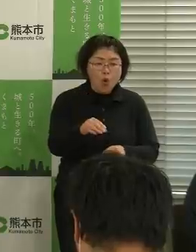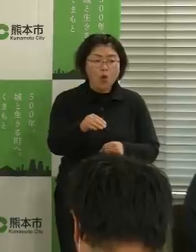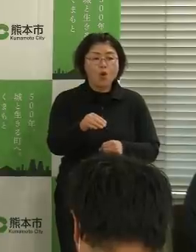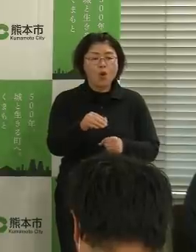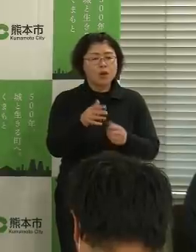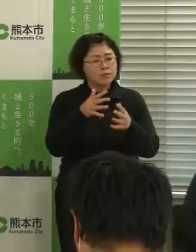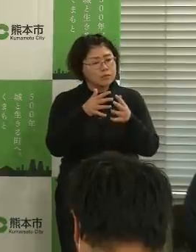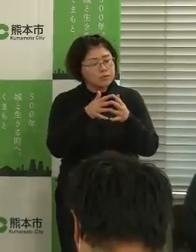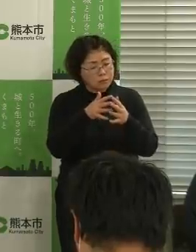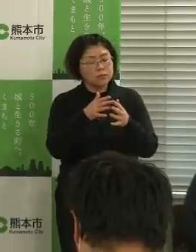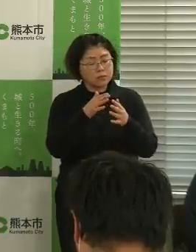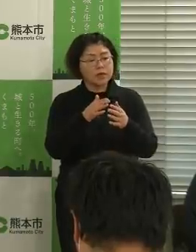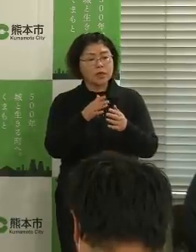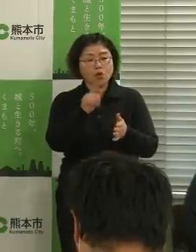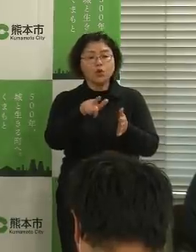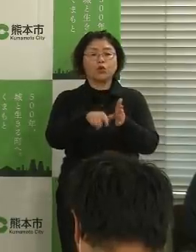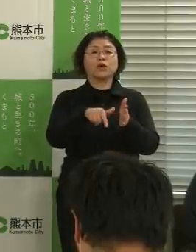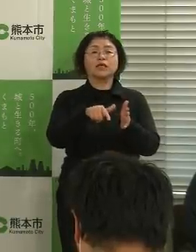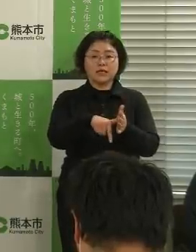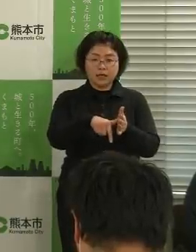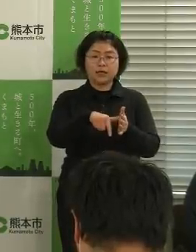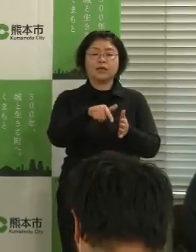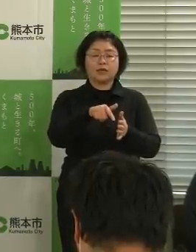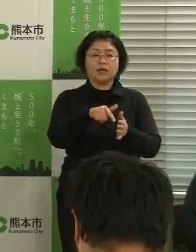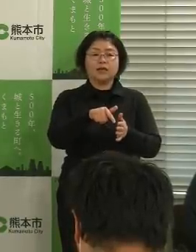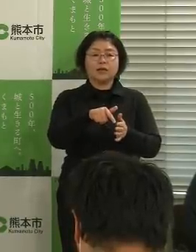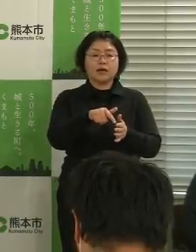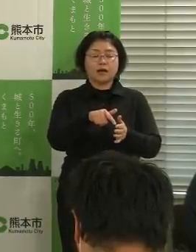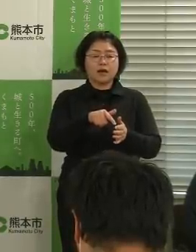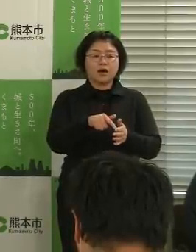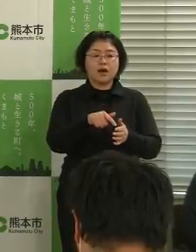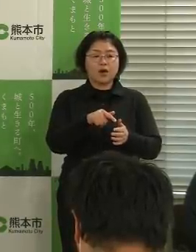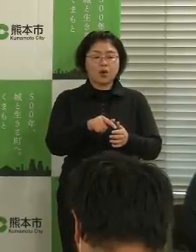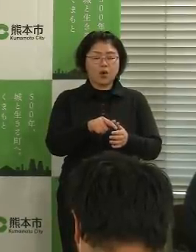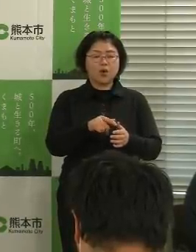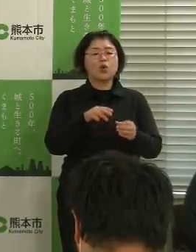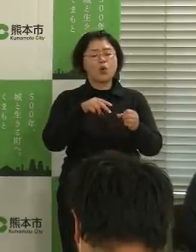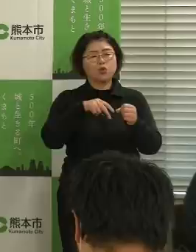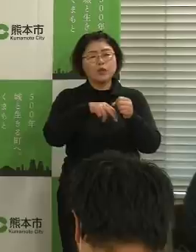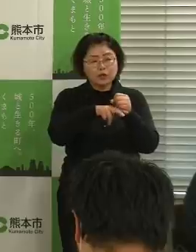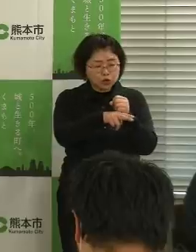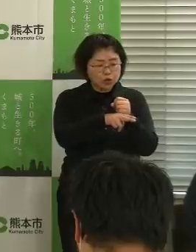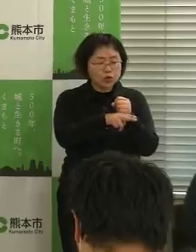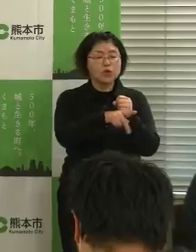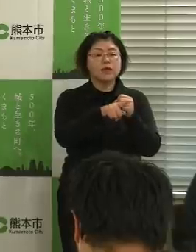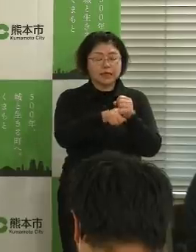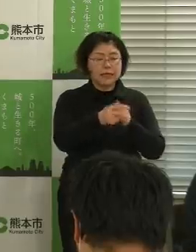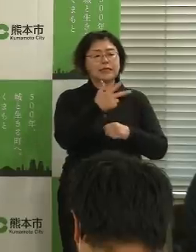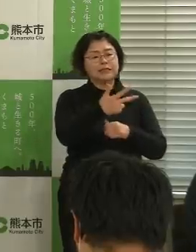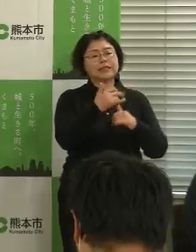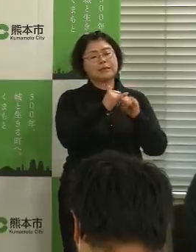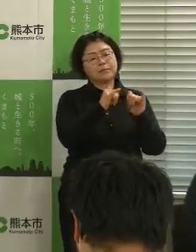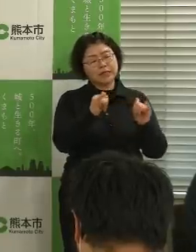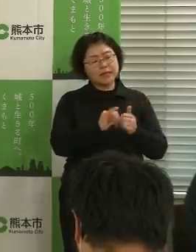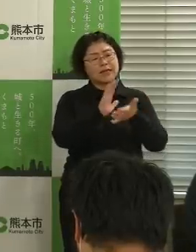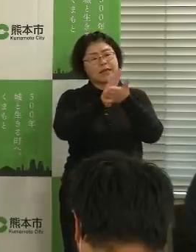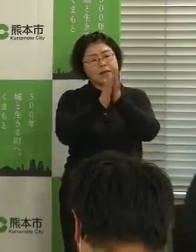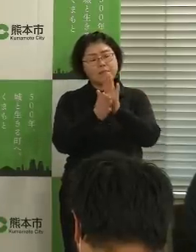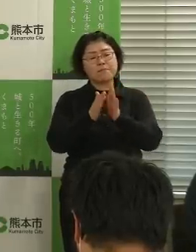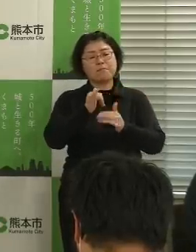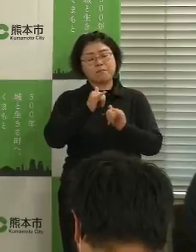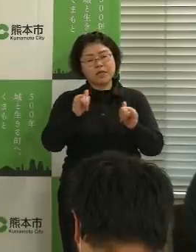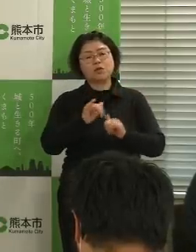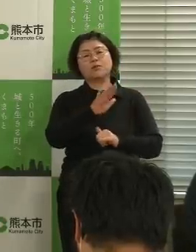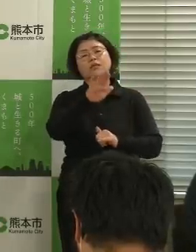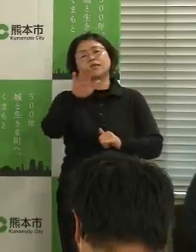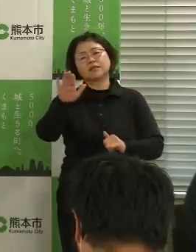見えてきたという時にですね、この今回のコロナウイルスでですね、もう非常に市民の皆さん、県民の皆さんですね、非